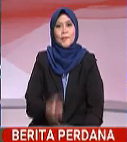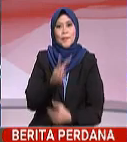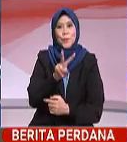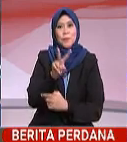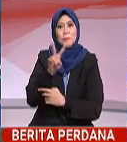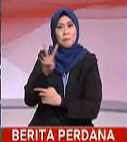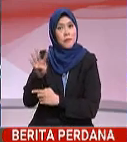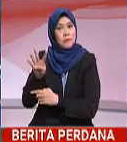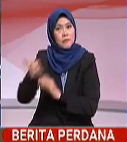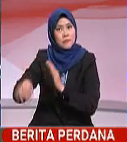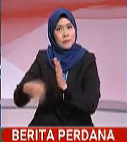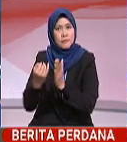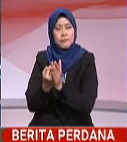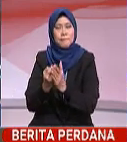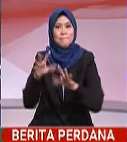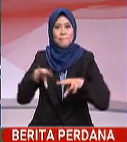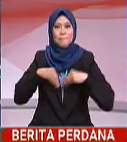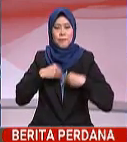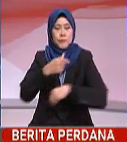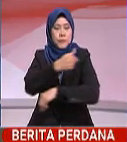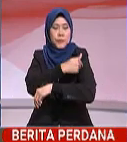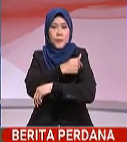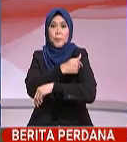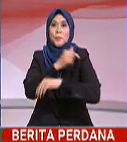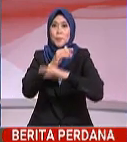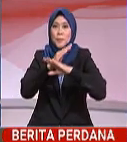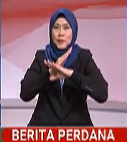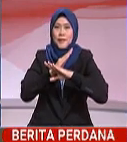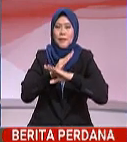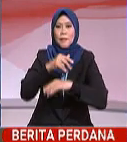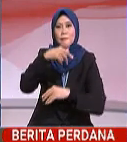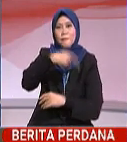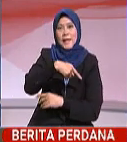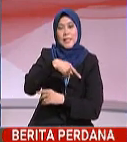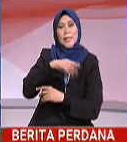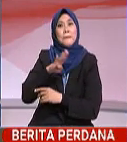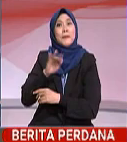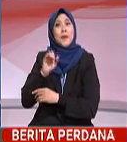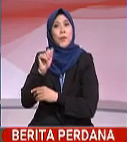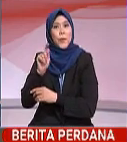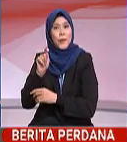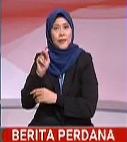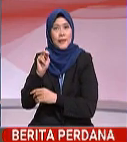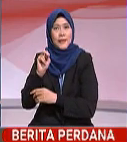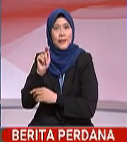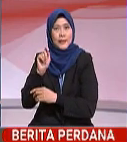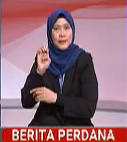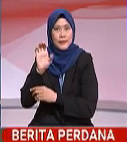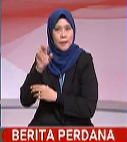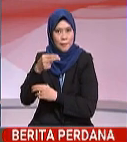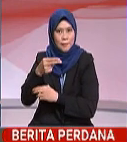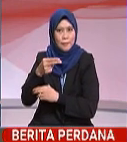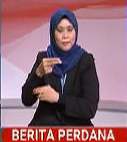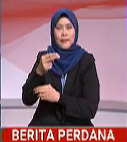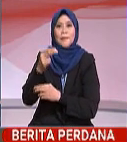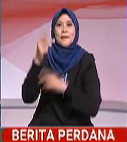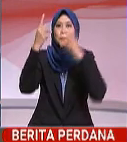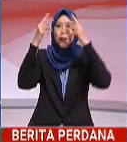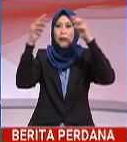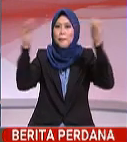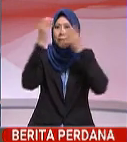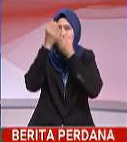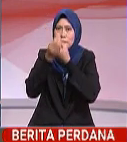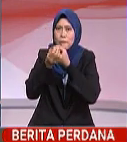24 jam selepas menerima suntikan vaksin COVID-19 Pfizer-BioNTech, Perdana Menteri Tan Sri Muhyiddin Yassin memaklumkan